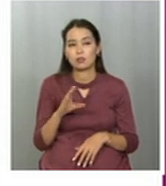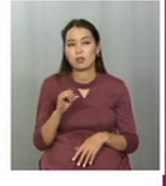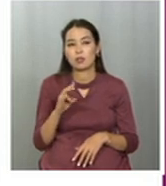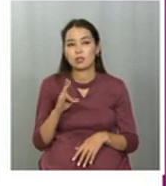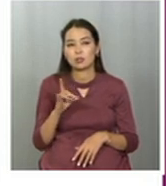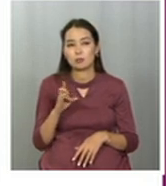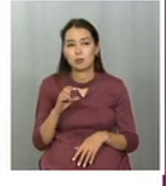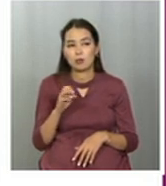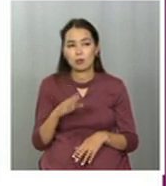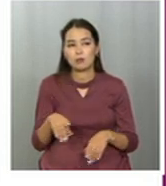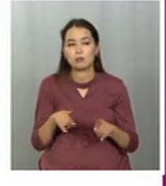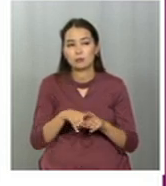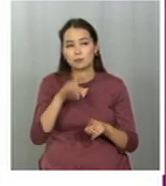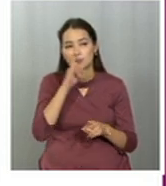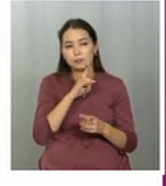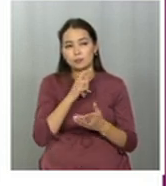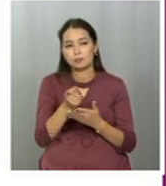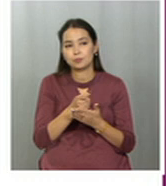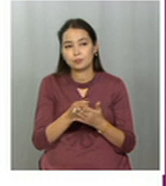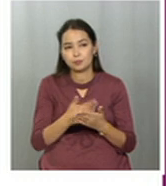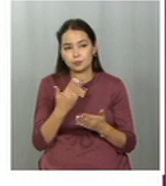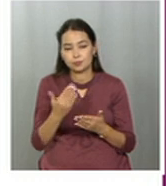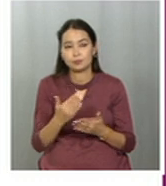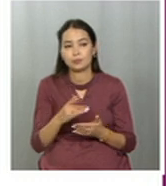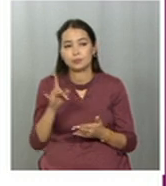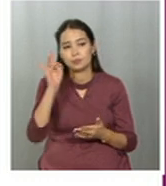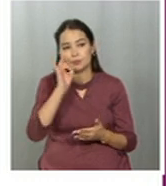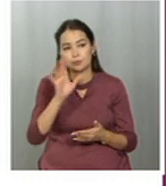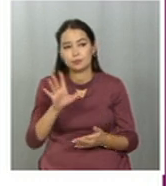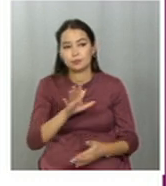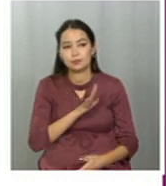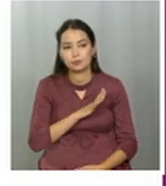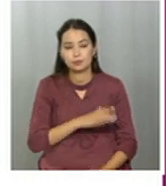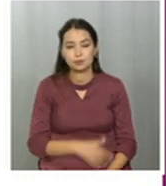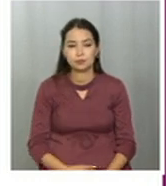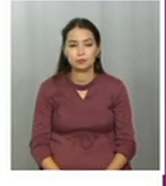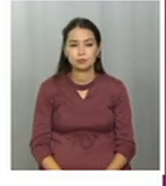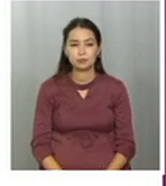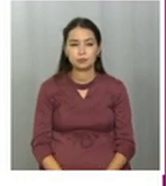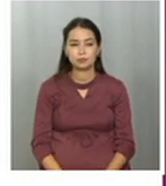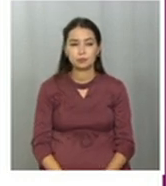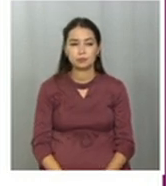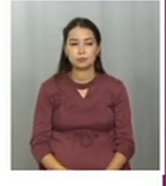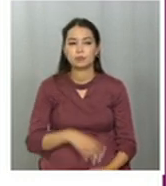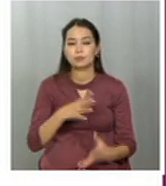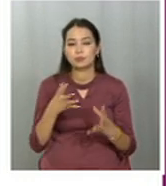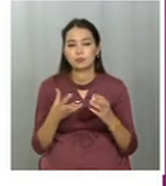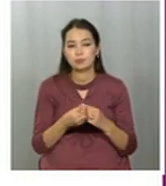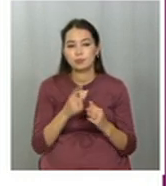сияқты қазақ суретшілері жұртшылыққа кеңінен танымал болды. Жалпы